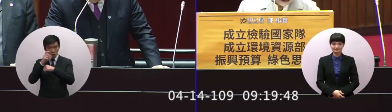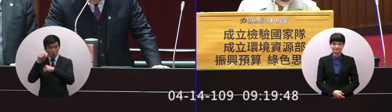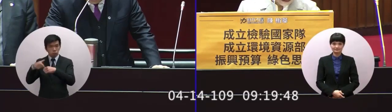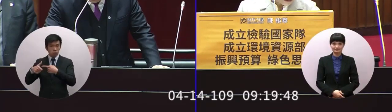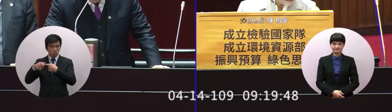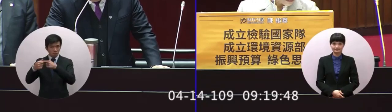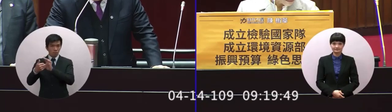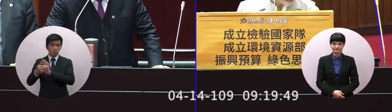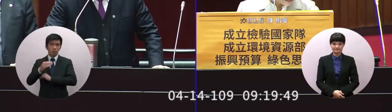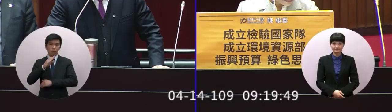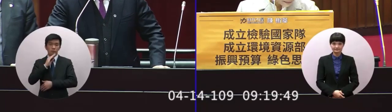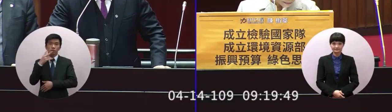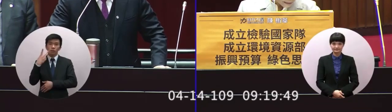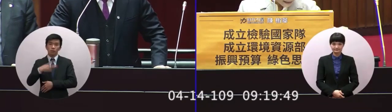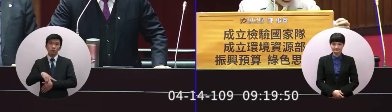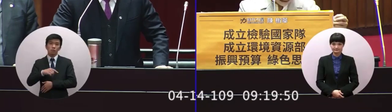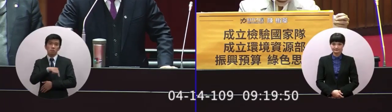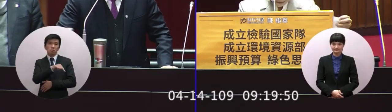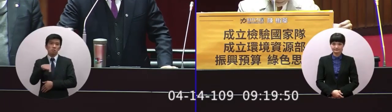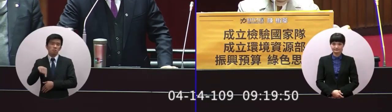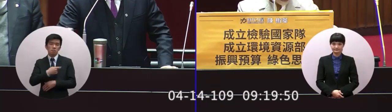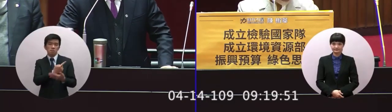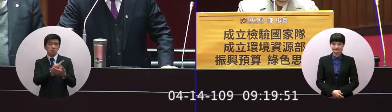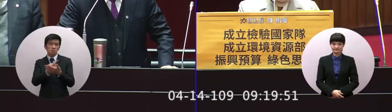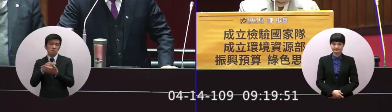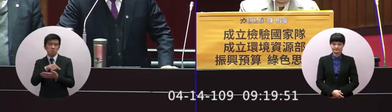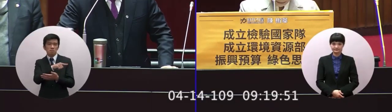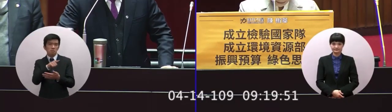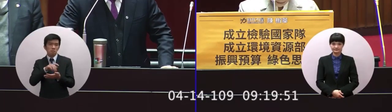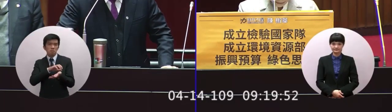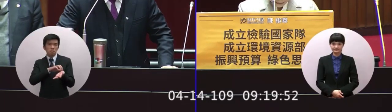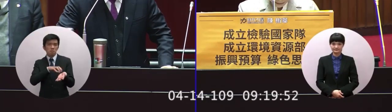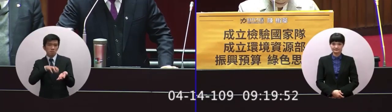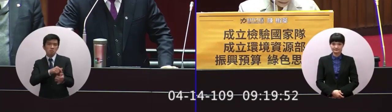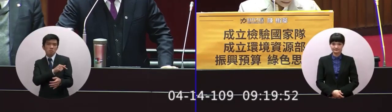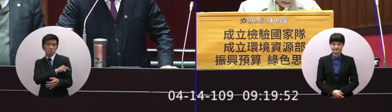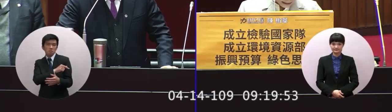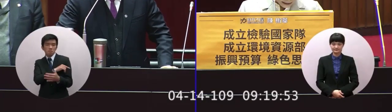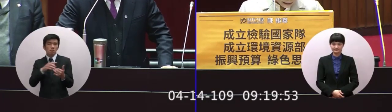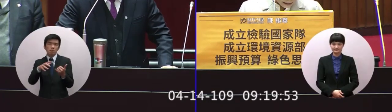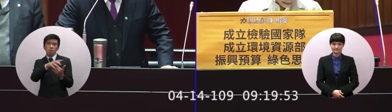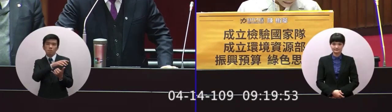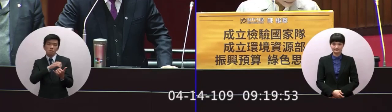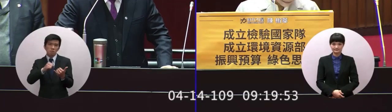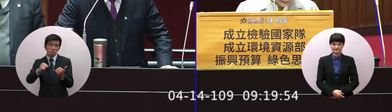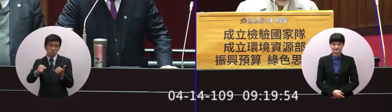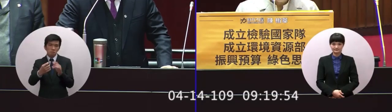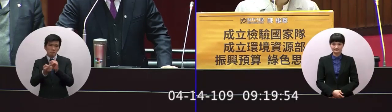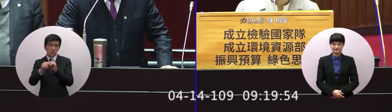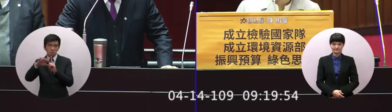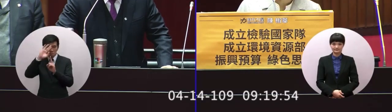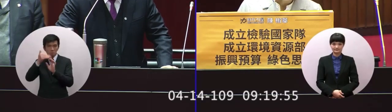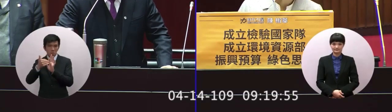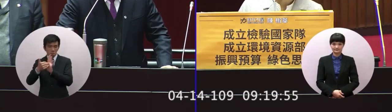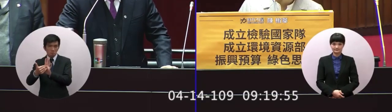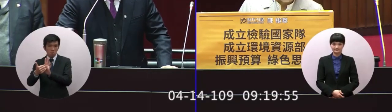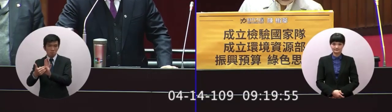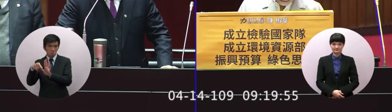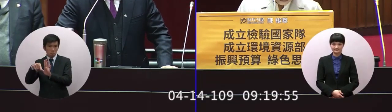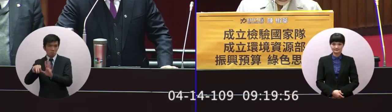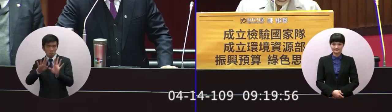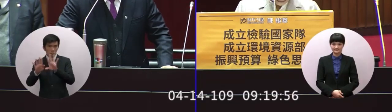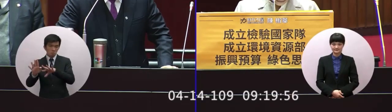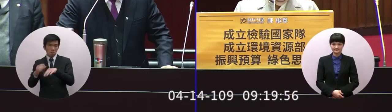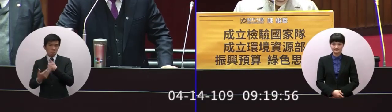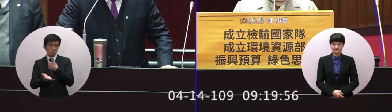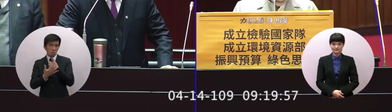非常感谢有这么多的检验人员在各地，在全国的这个疫情情形下为